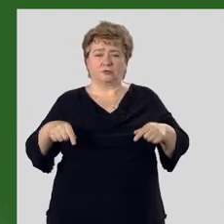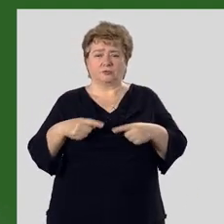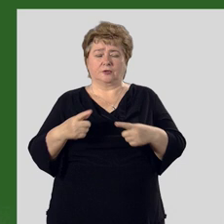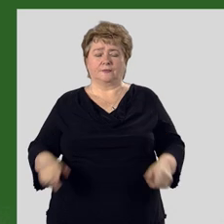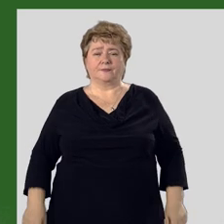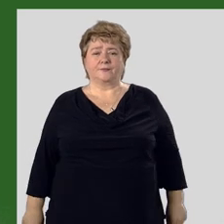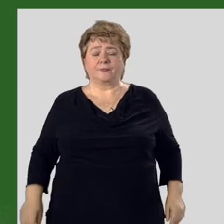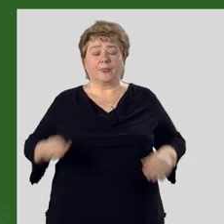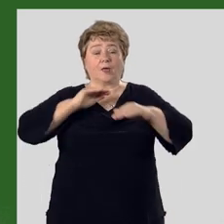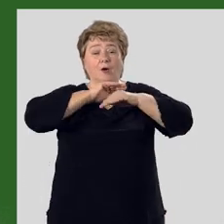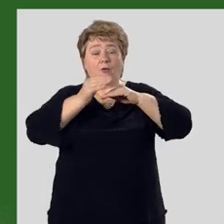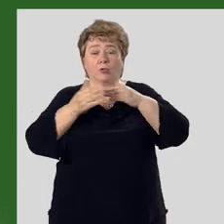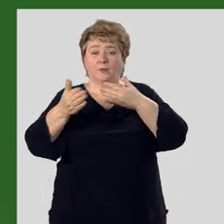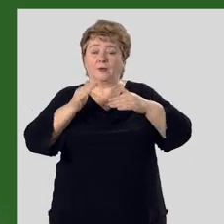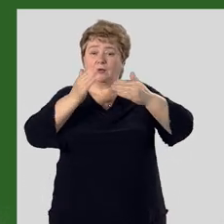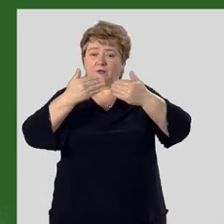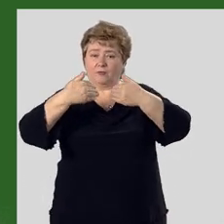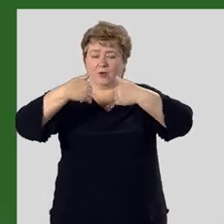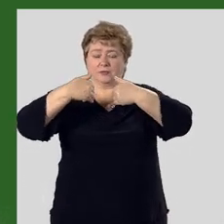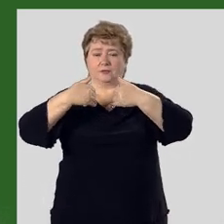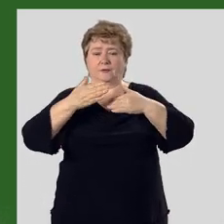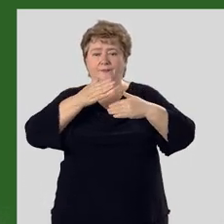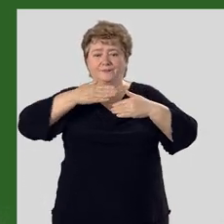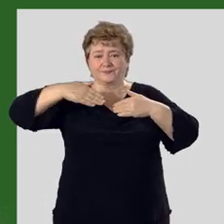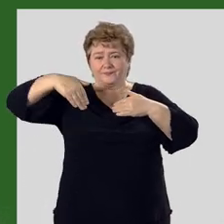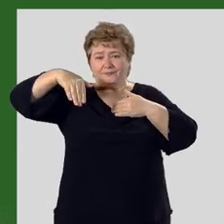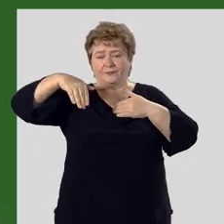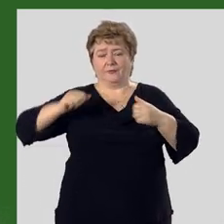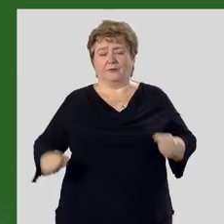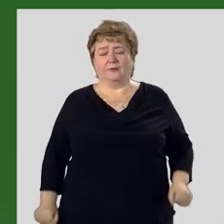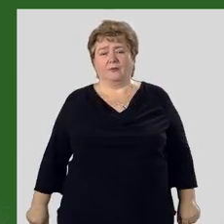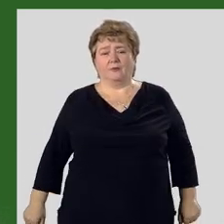рисунке. Холм или впадина?